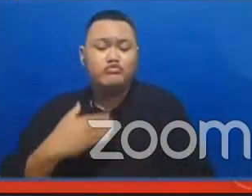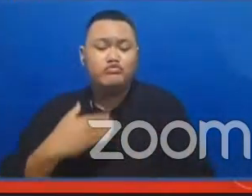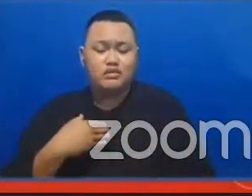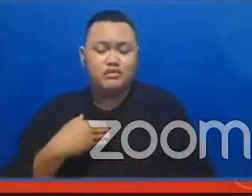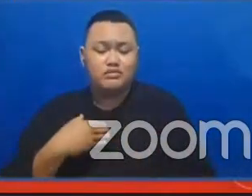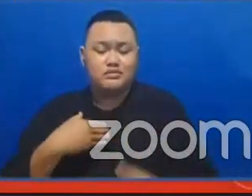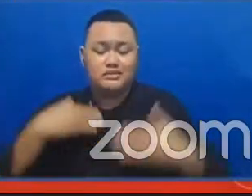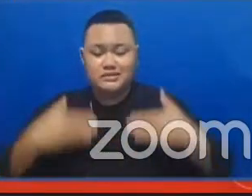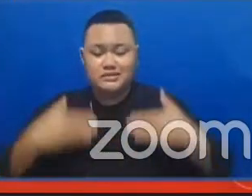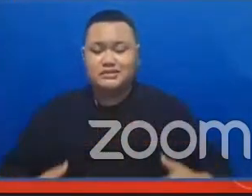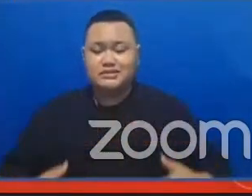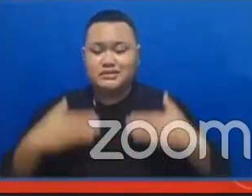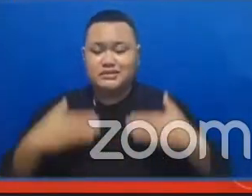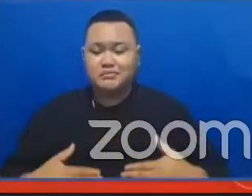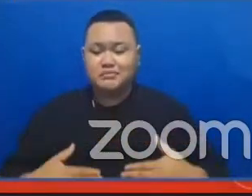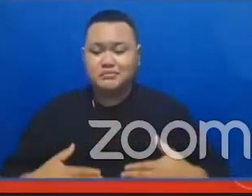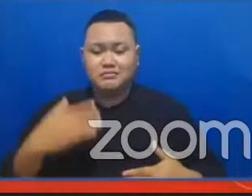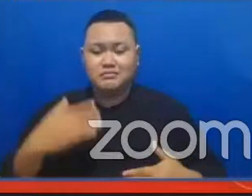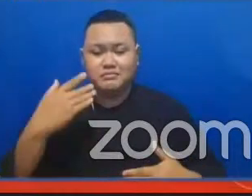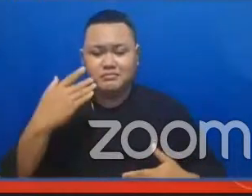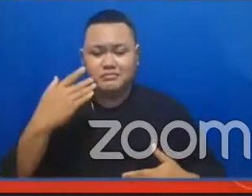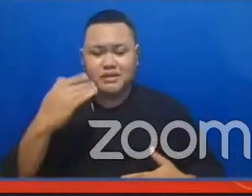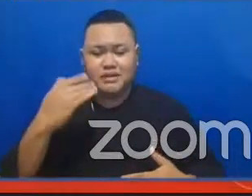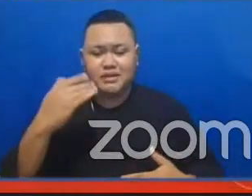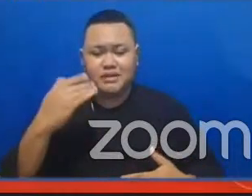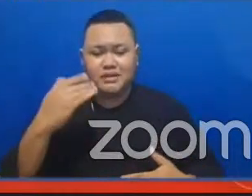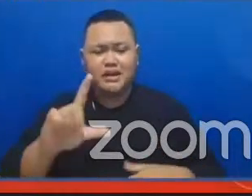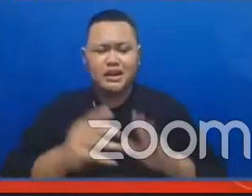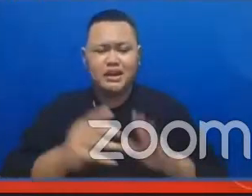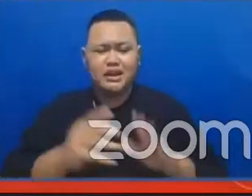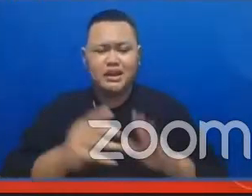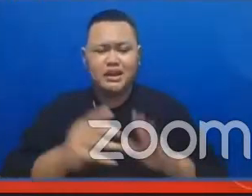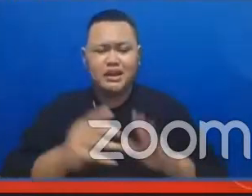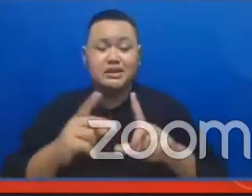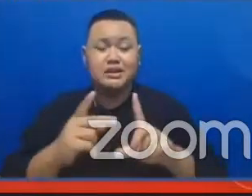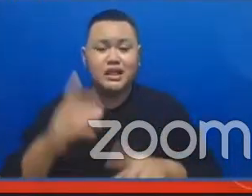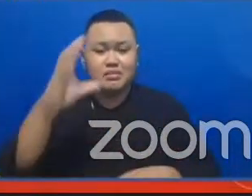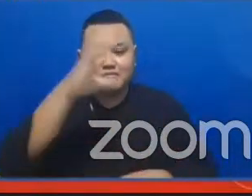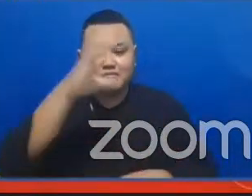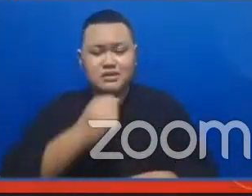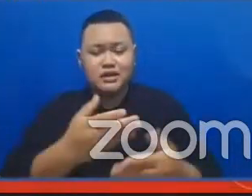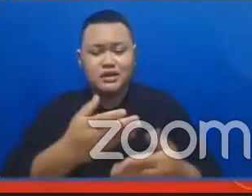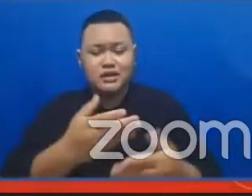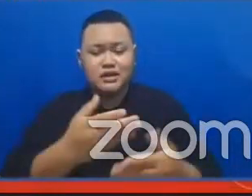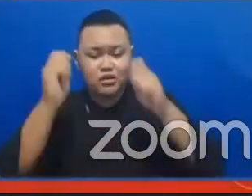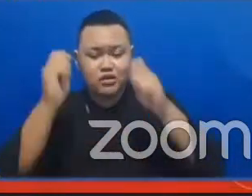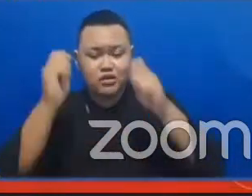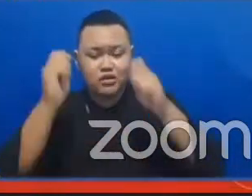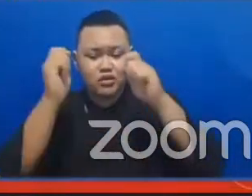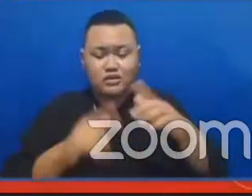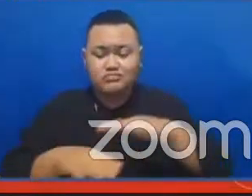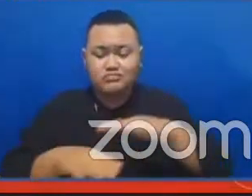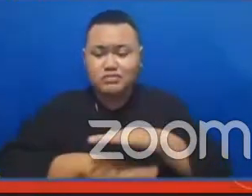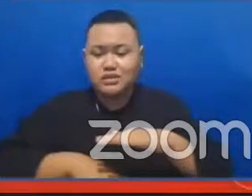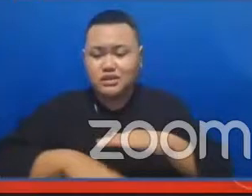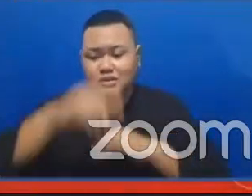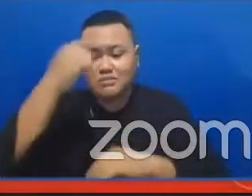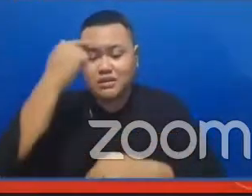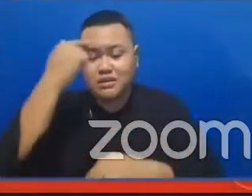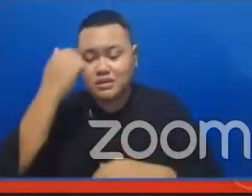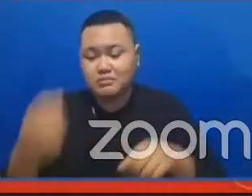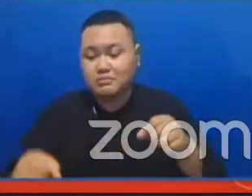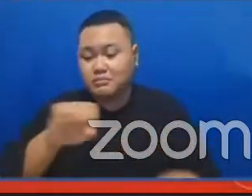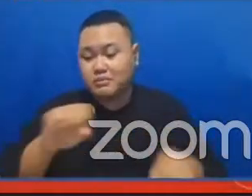literasi sains dalam menemukan konsep dan prinsip pada pembelajarannya. Pembelajaran sains